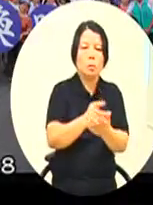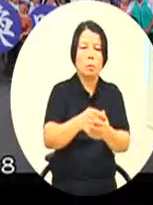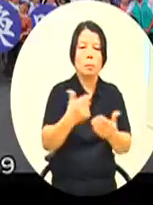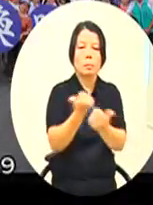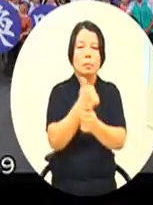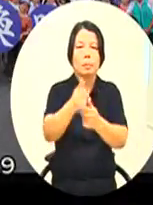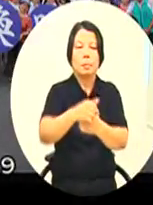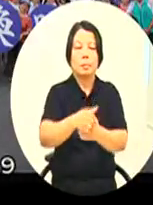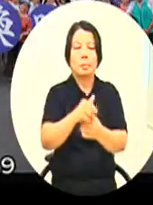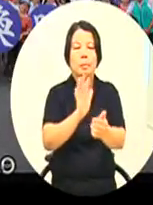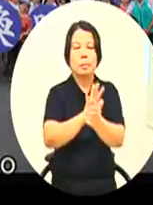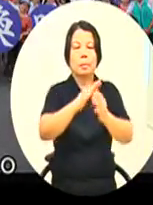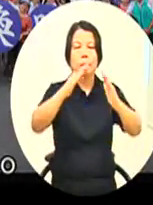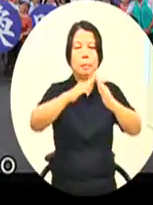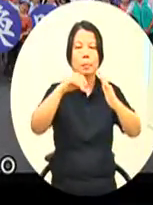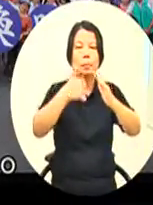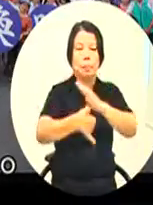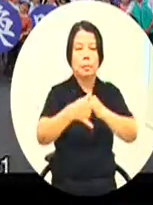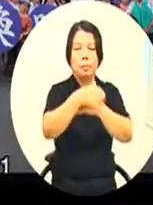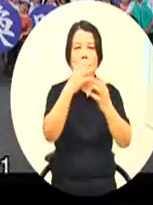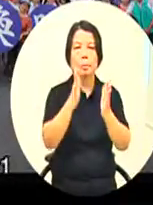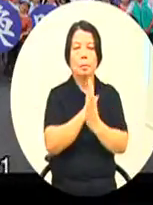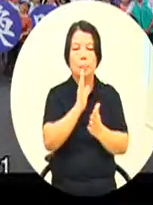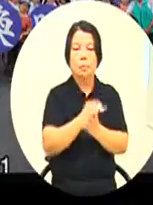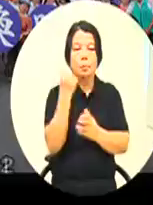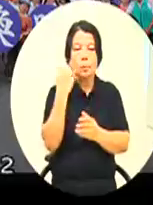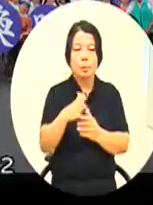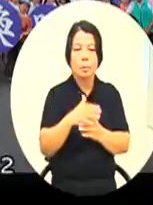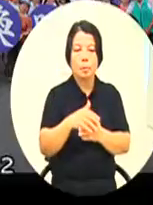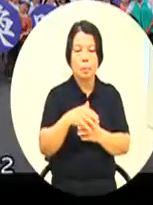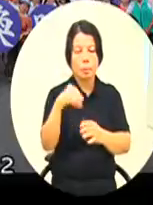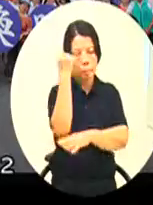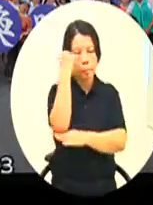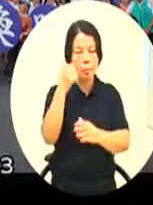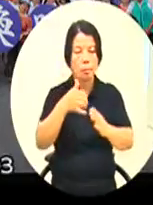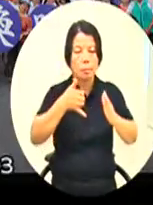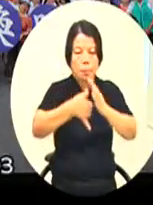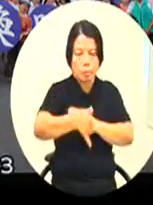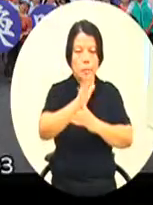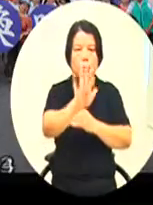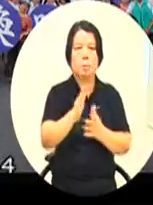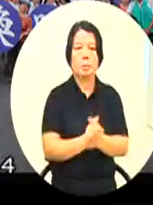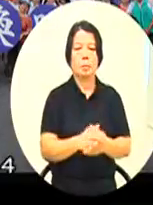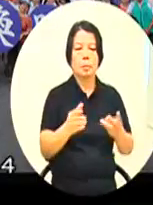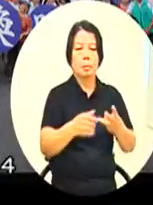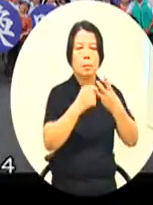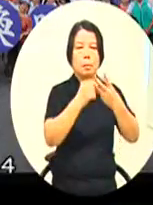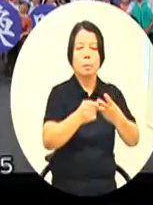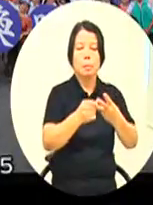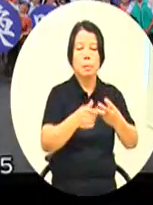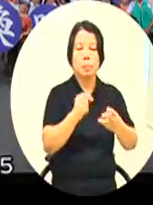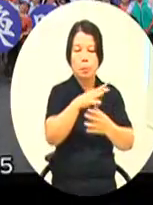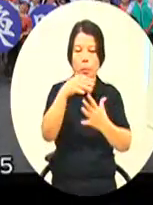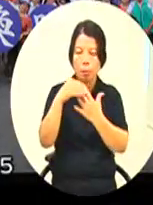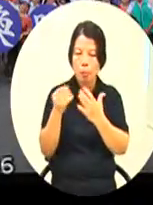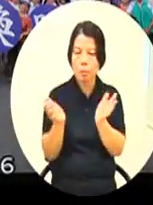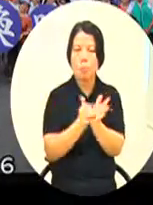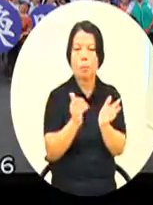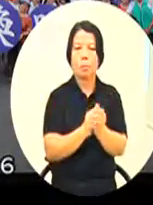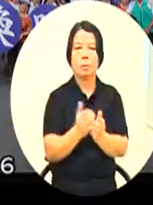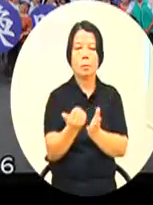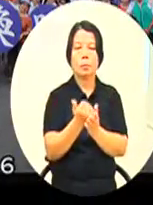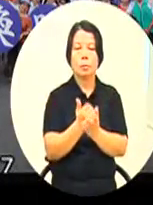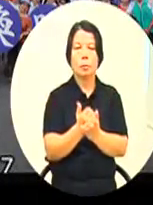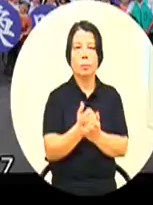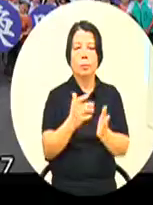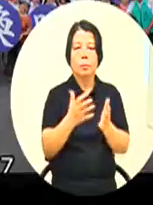第一波第二波的那个新住户已经入住了，那目前我们第三波也已经甄选出来了，那预定